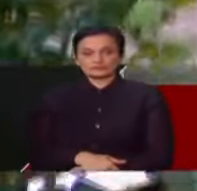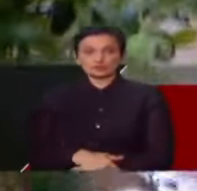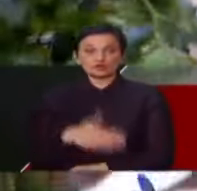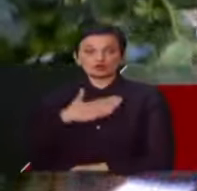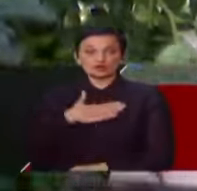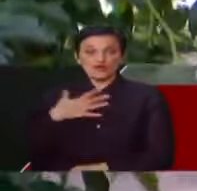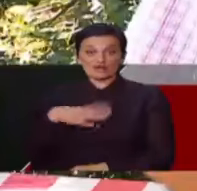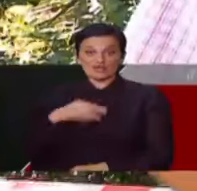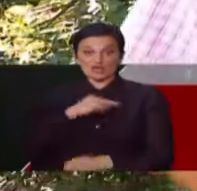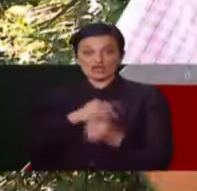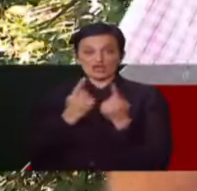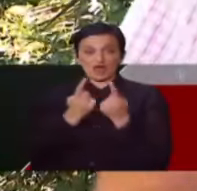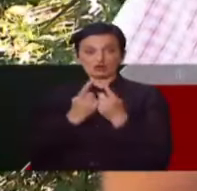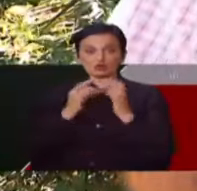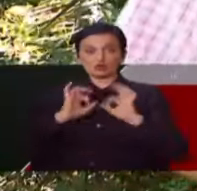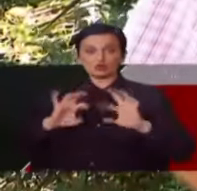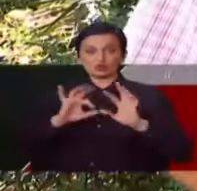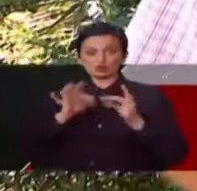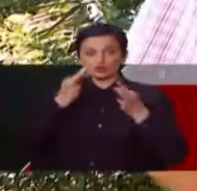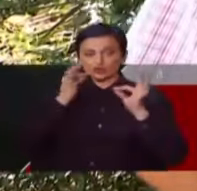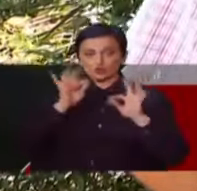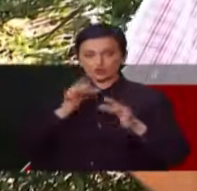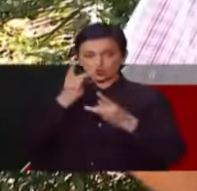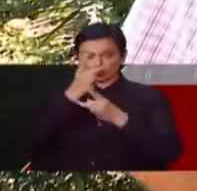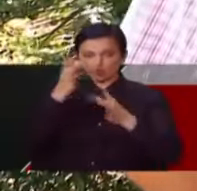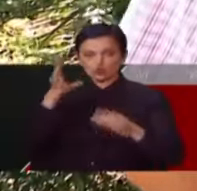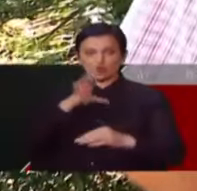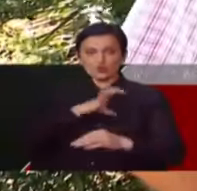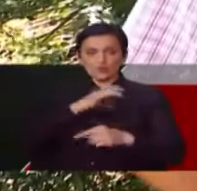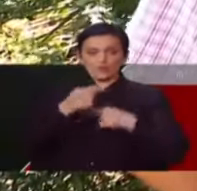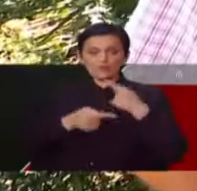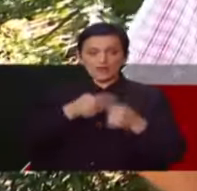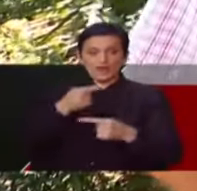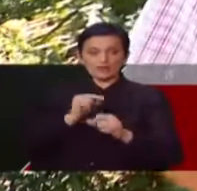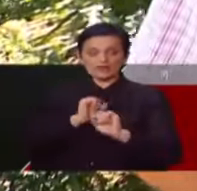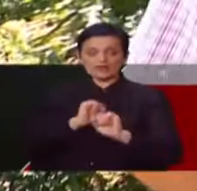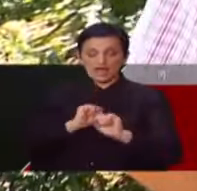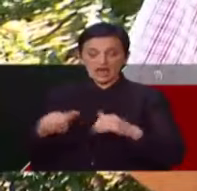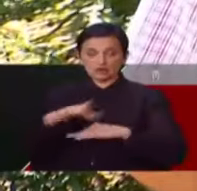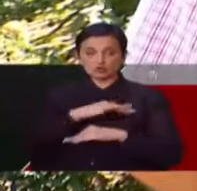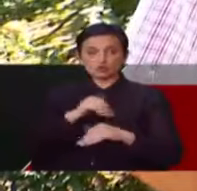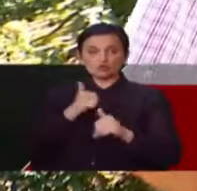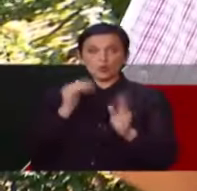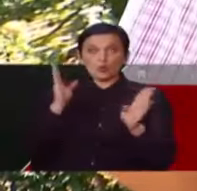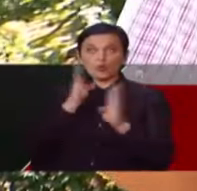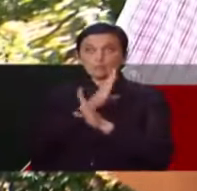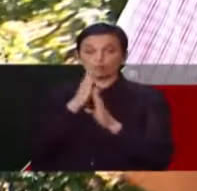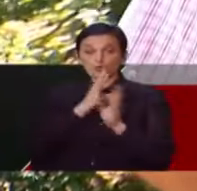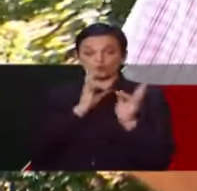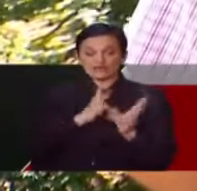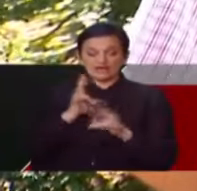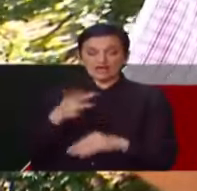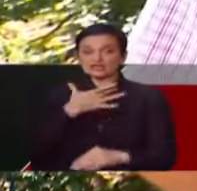Ჩვენს ქართველ კოლეგებს უზიარებთ გამოცდილებას კულტურული მემკვიდრეობის დაცვის სფეროში, თუ როგორ უნდა მოხდეს ბუნებრივი